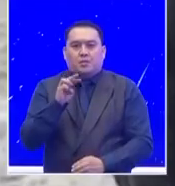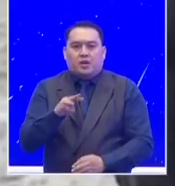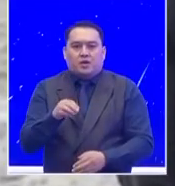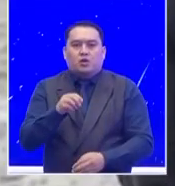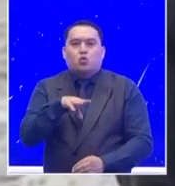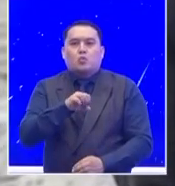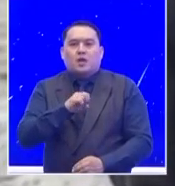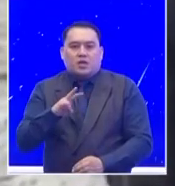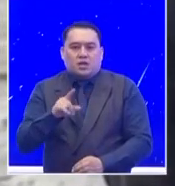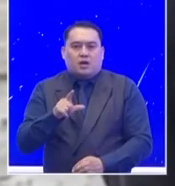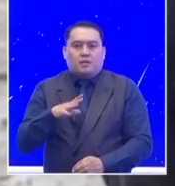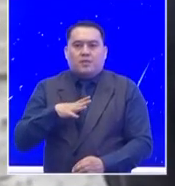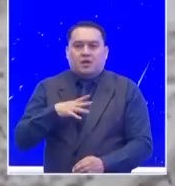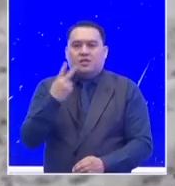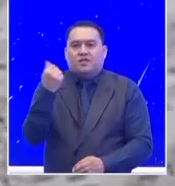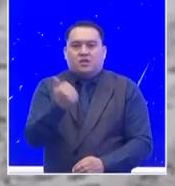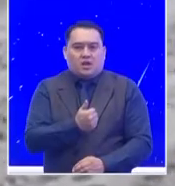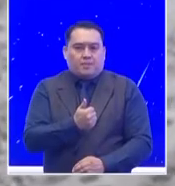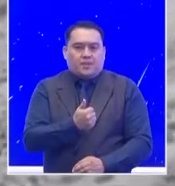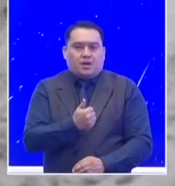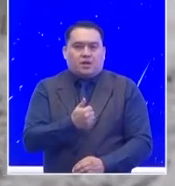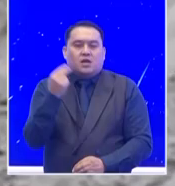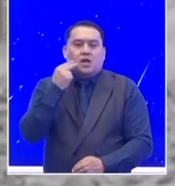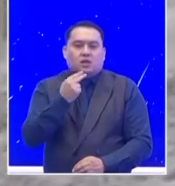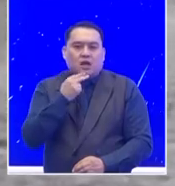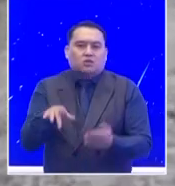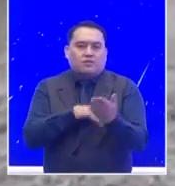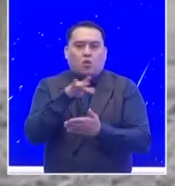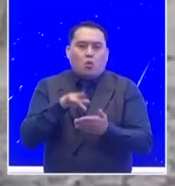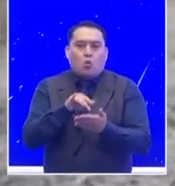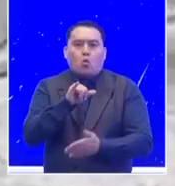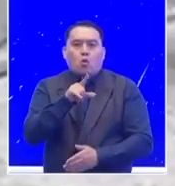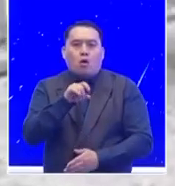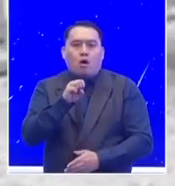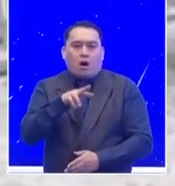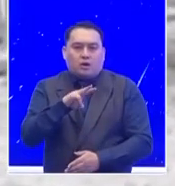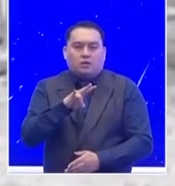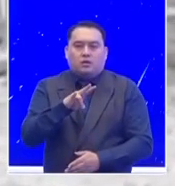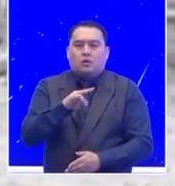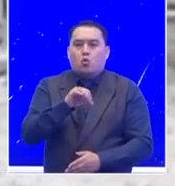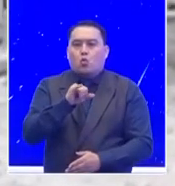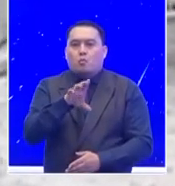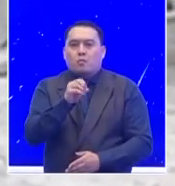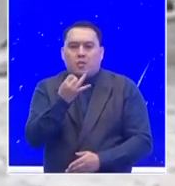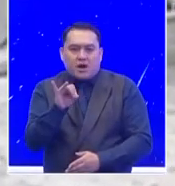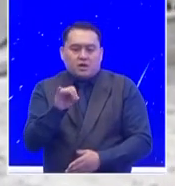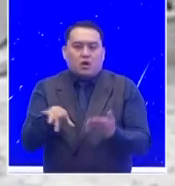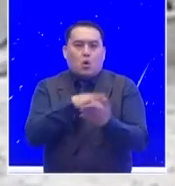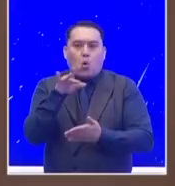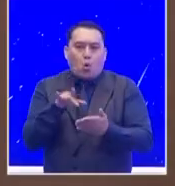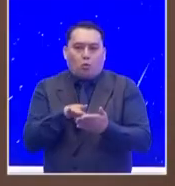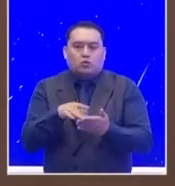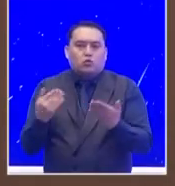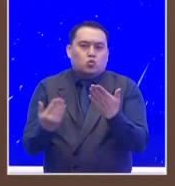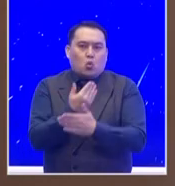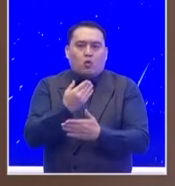от Тюмени, как минимум на 2 недели. Из китайского города Ухань и провинции Хубэй, которые стали очагом распространения